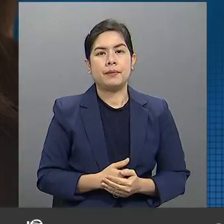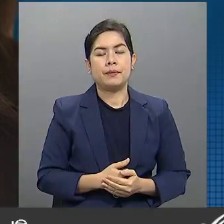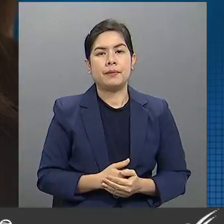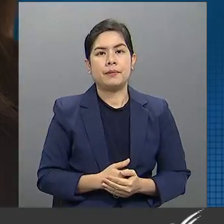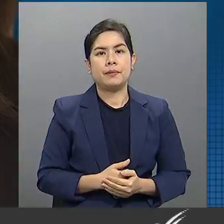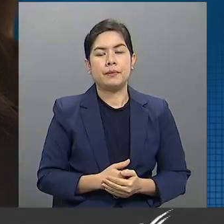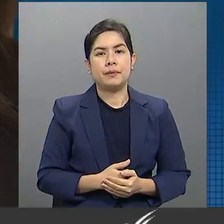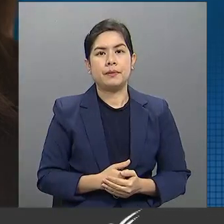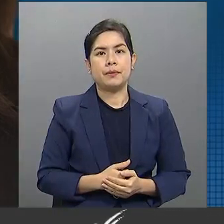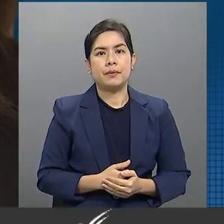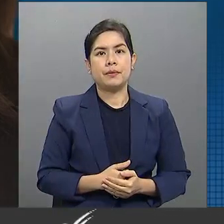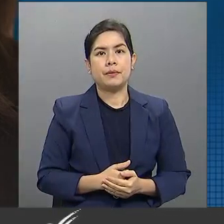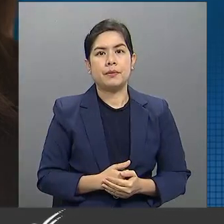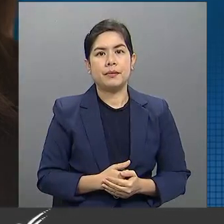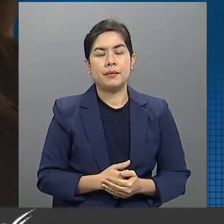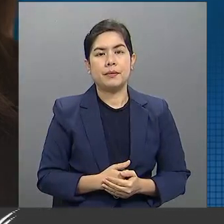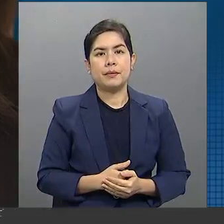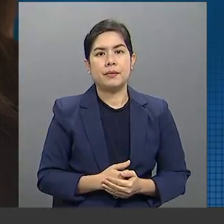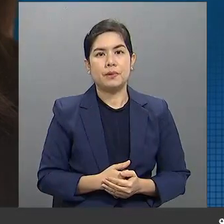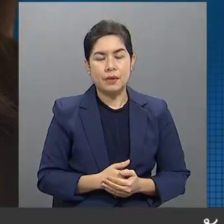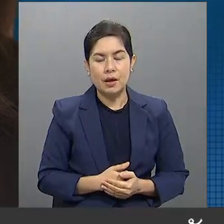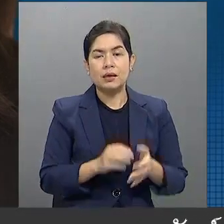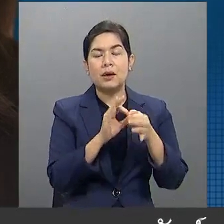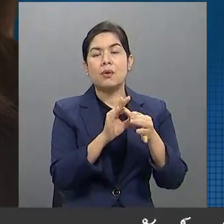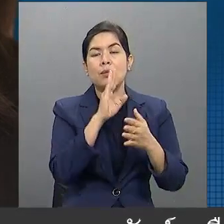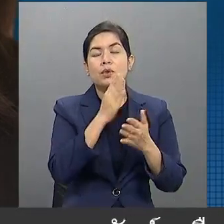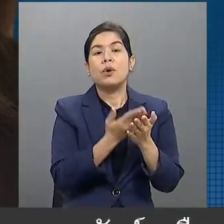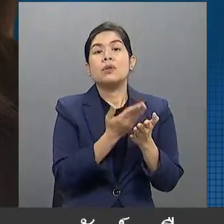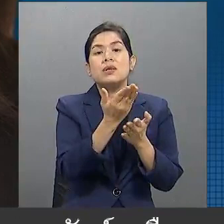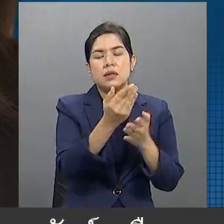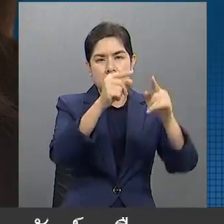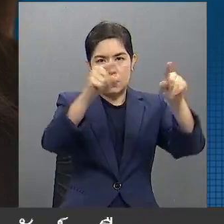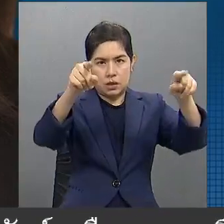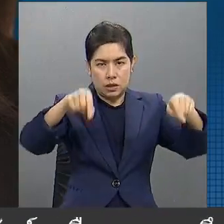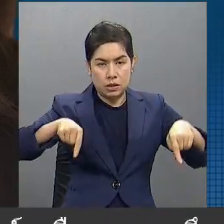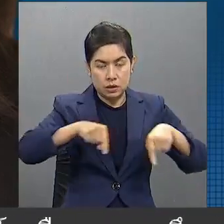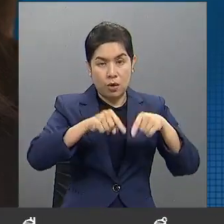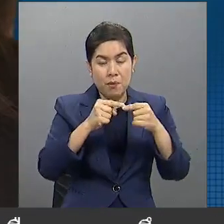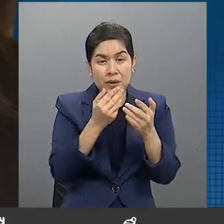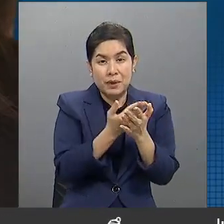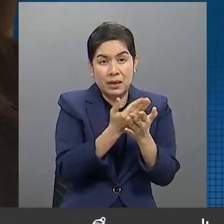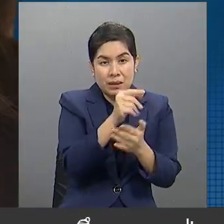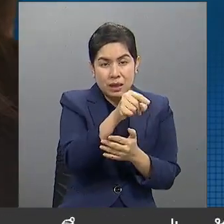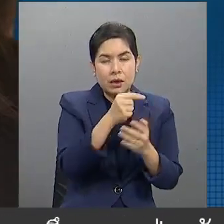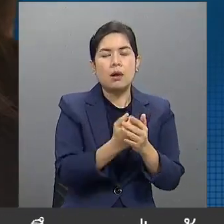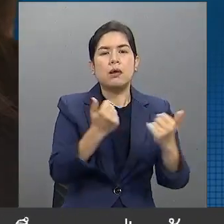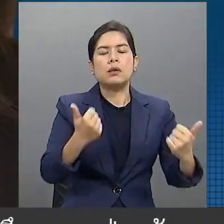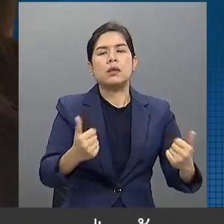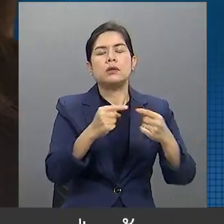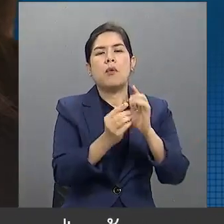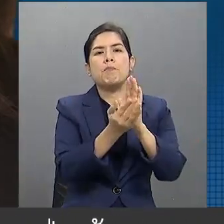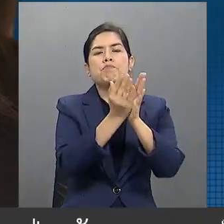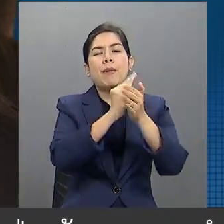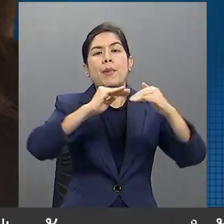ความเสี่ยงต่างๆในตลาดทางทั้งบาทมันก็คือใครตัวลงมาไม่มันไม่ได้เหมือนกับตัวภาพ